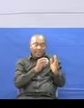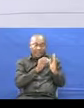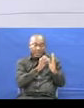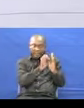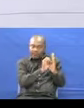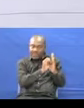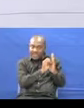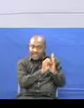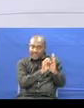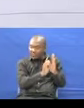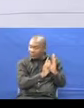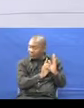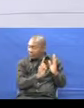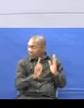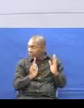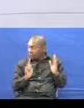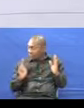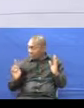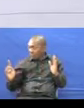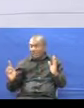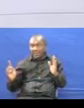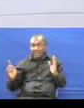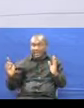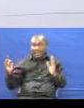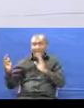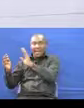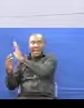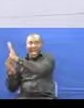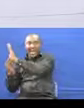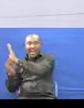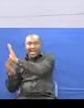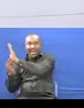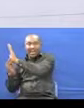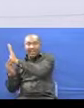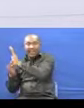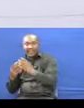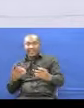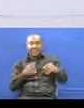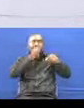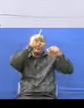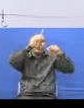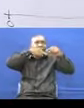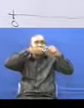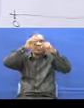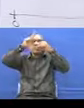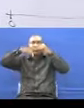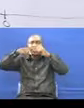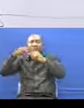eh? Alafu huu mstari wako kwa sababu una asili 8, ukate katika vipande vinavyofanana fanana viwe